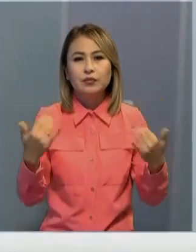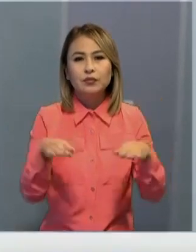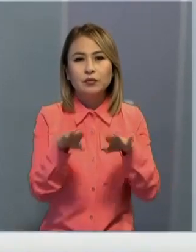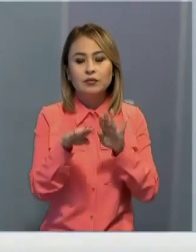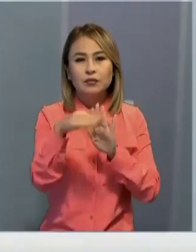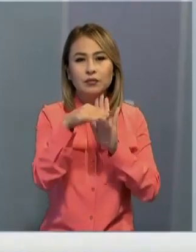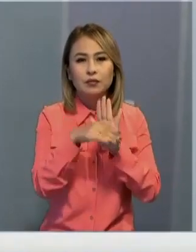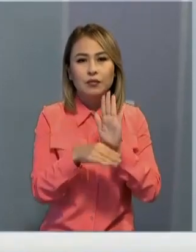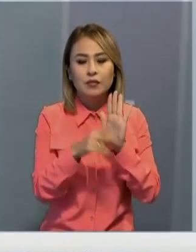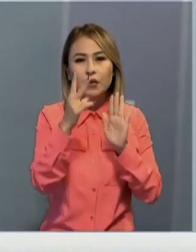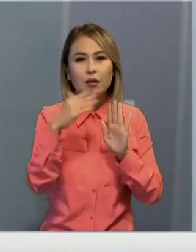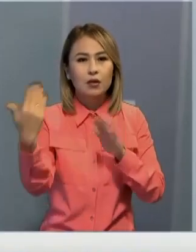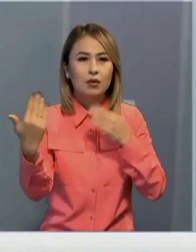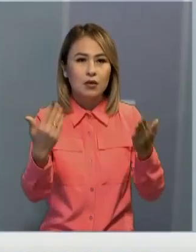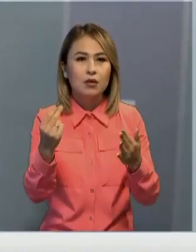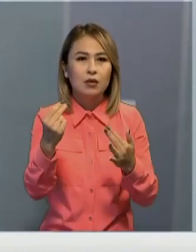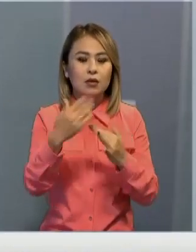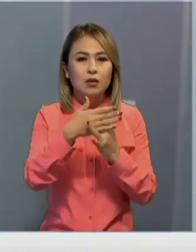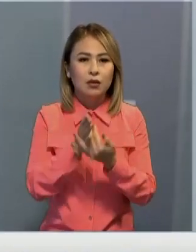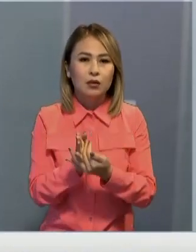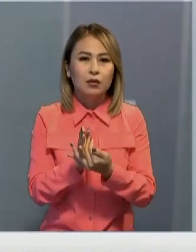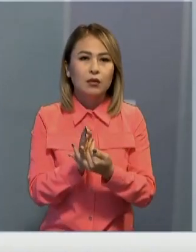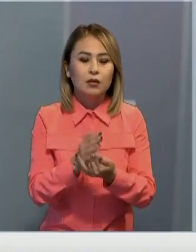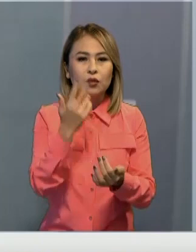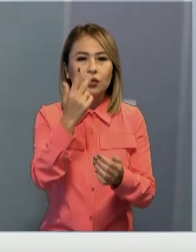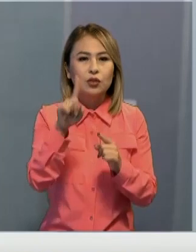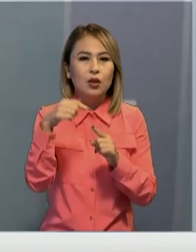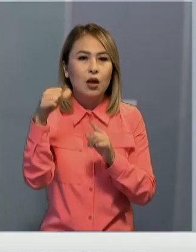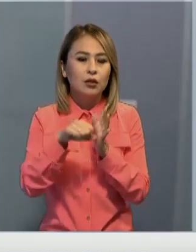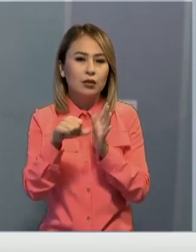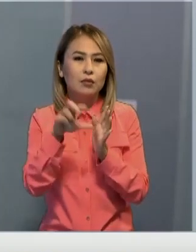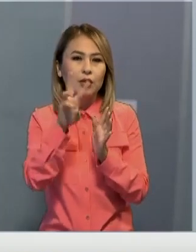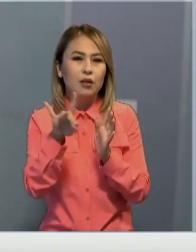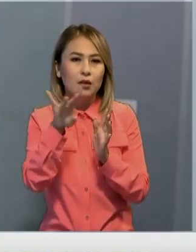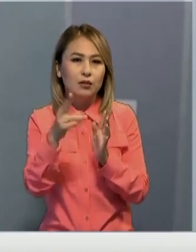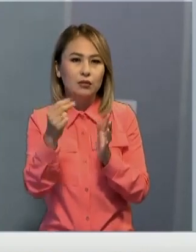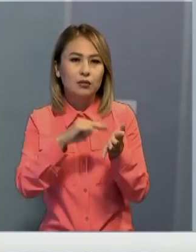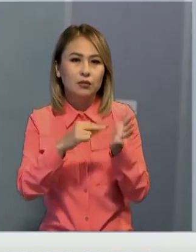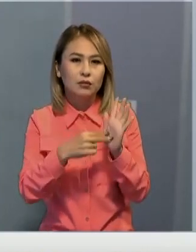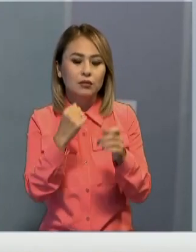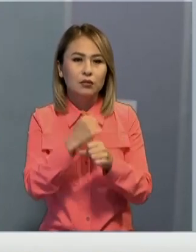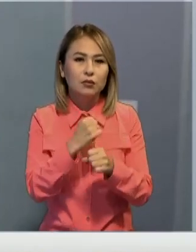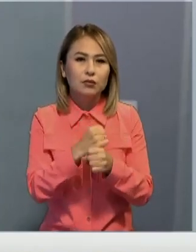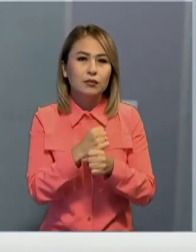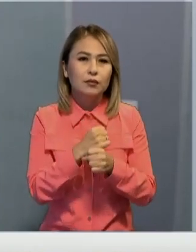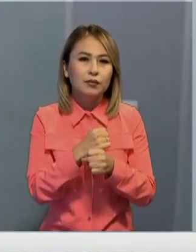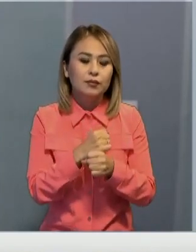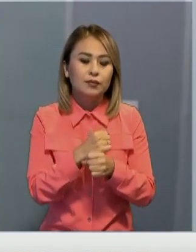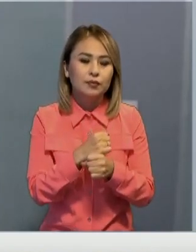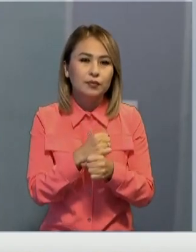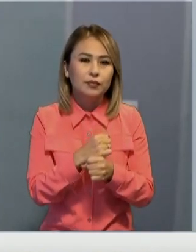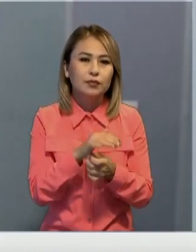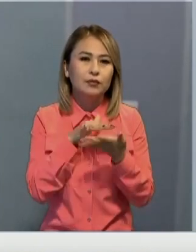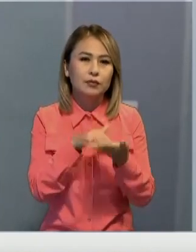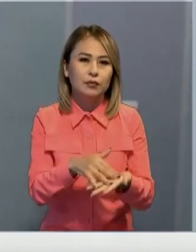бұл бағдарламаға екі жақтан бөлінетін ақша көлемі 3-6 миллиард теңгені құрайтын болды. Енді шамамен 200 адамға дейін